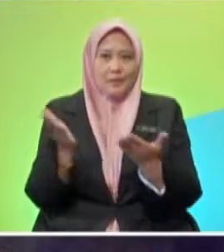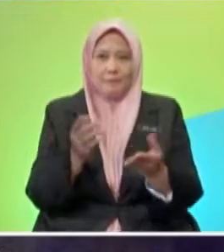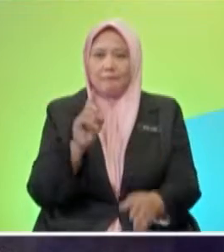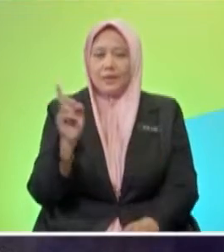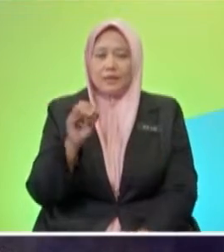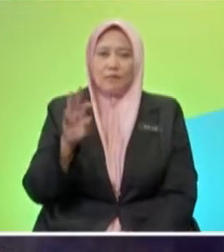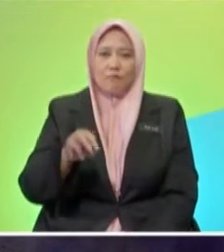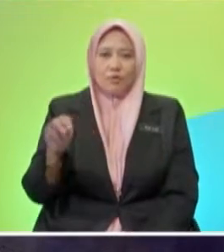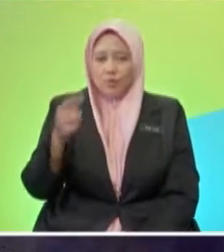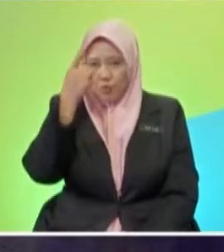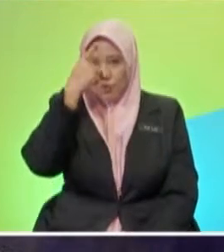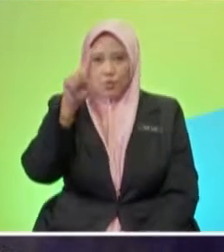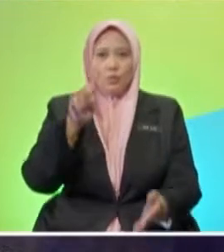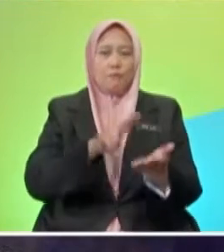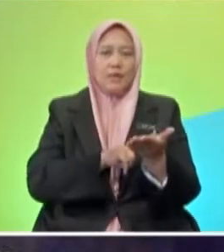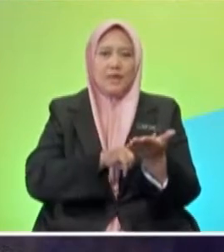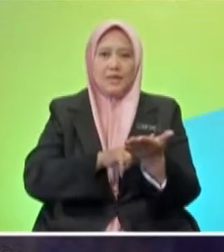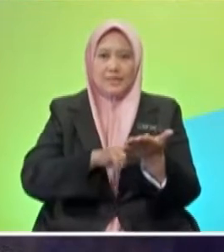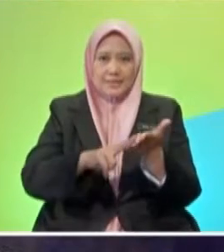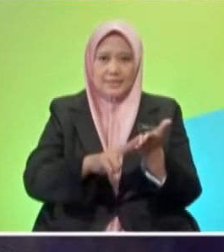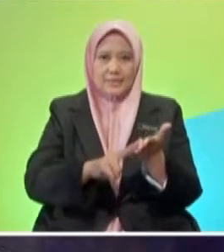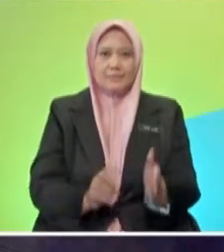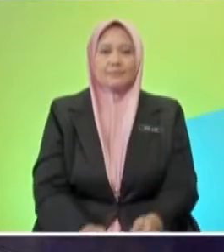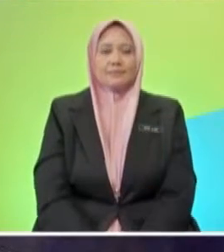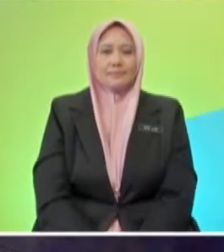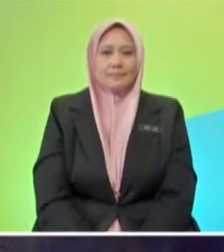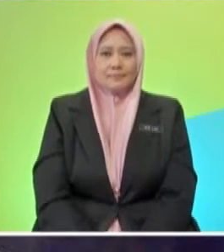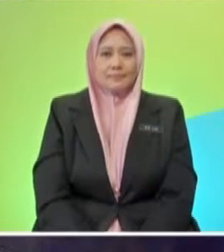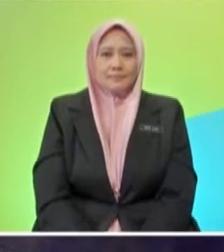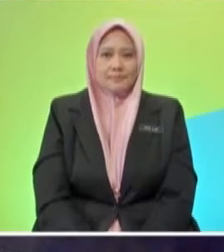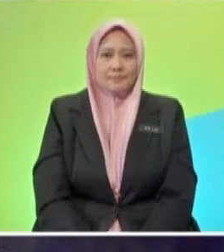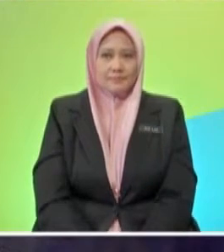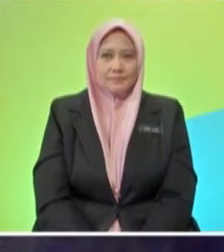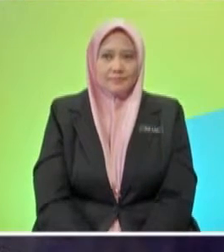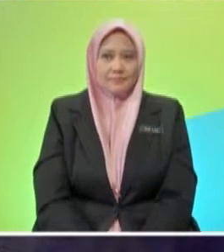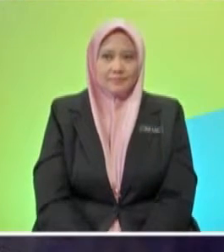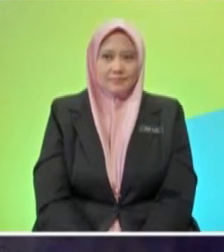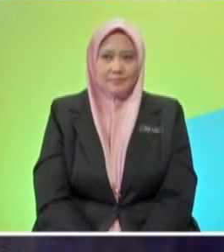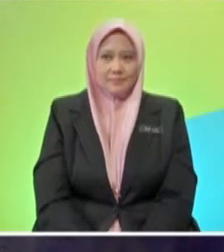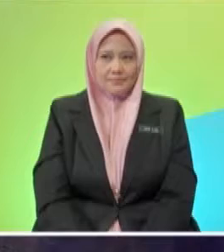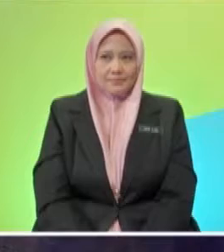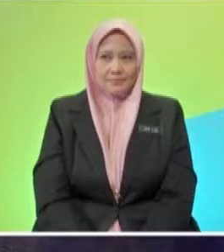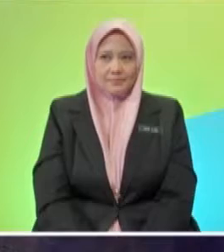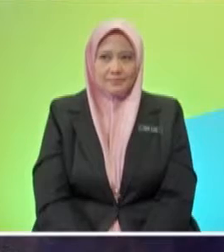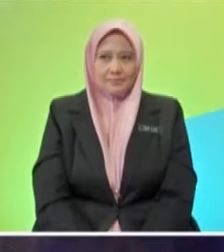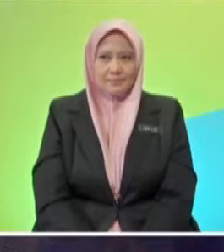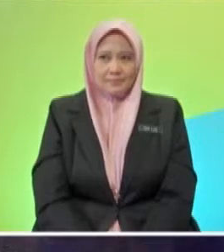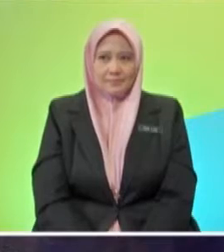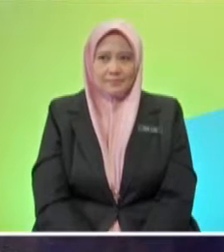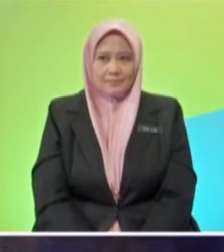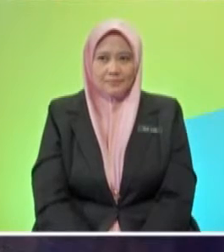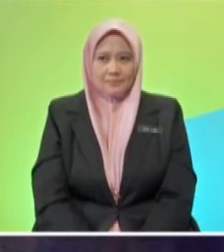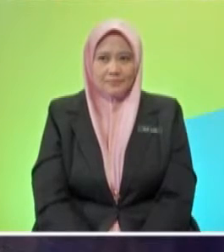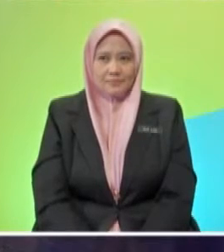Baca Iya utama karirnya coba Silahkan kirim brush